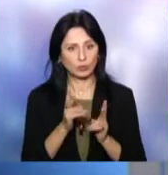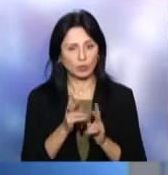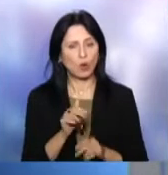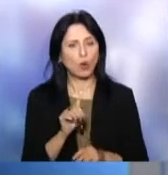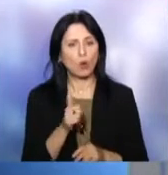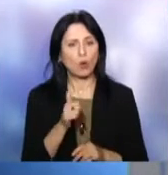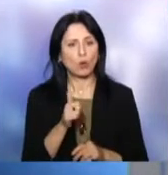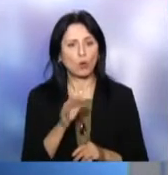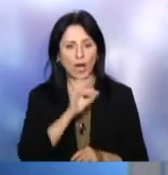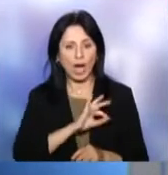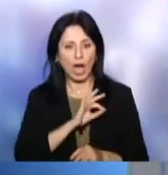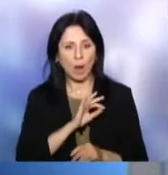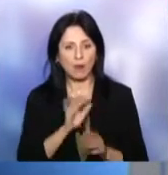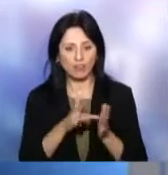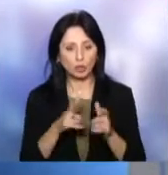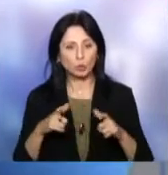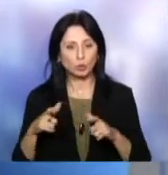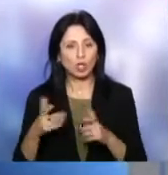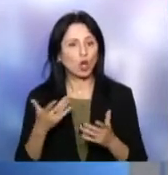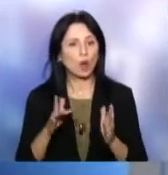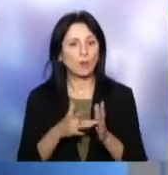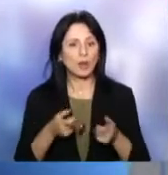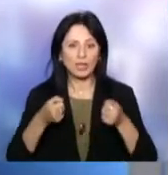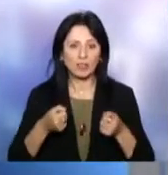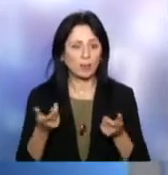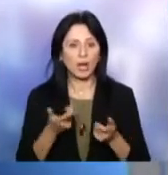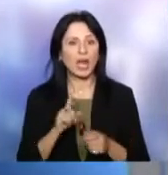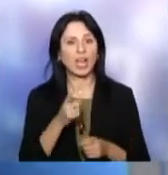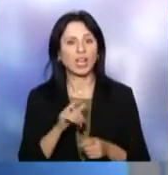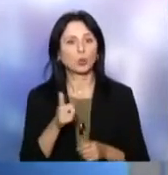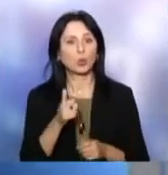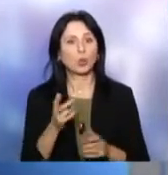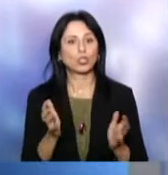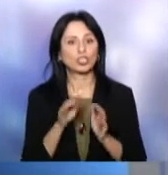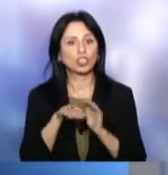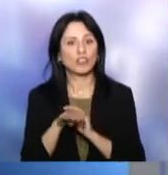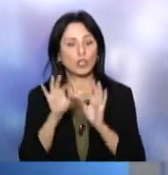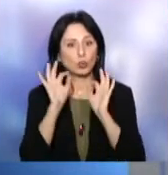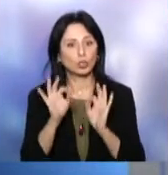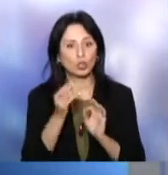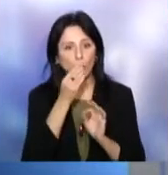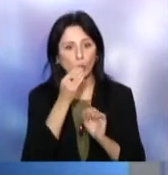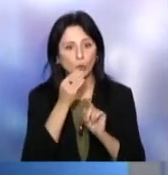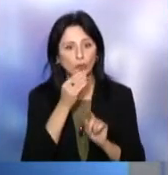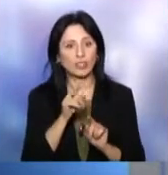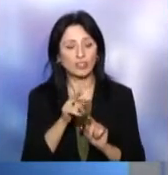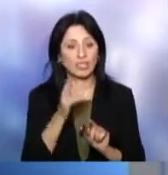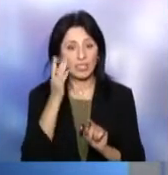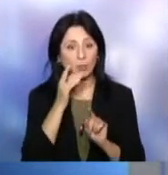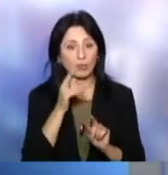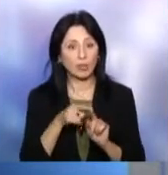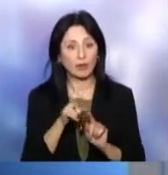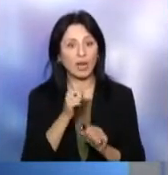უნდა გამოვიყენოთ ჭურჭელი და რომელი ჭურჭელი, რატომ, როგორ უნდა შევინახოთ სწორად პროდუქტები და თქვენ წარმოიდგინეთ,